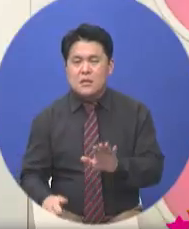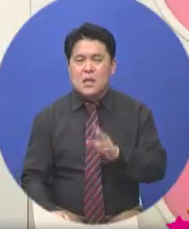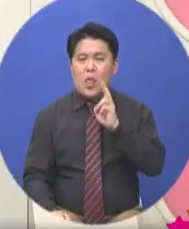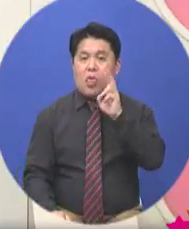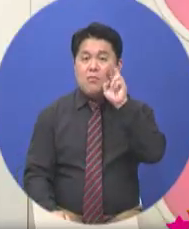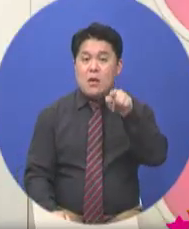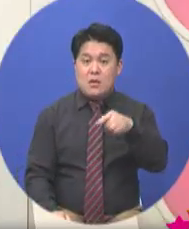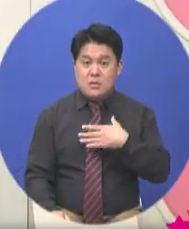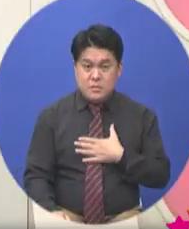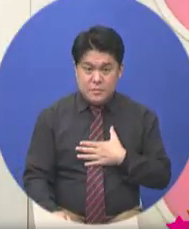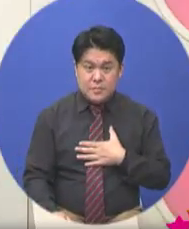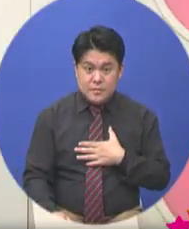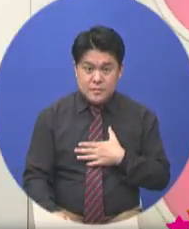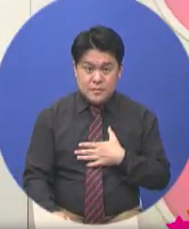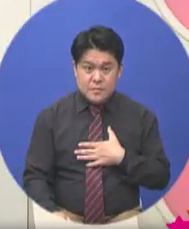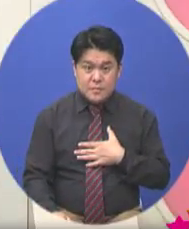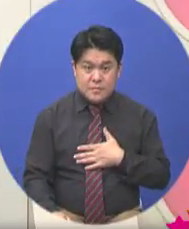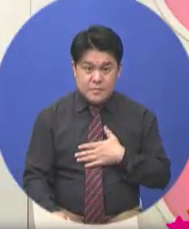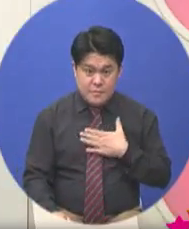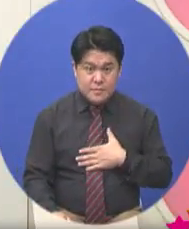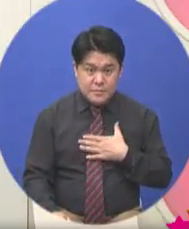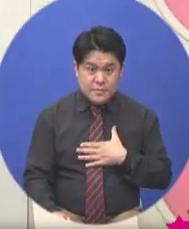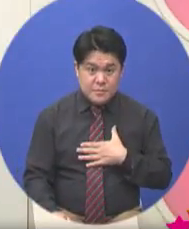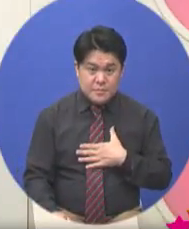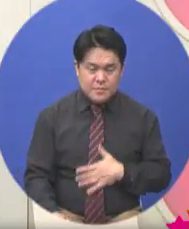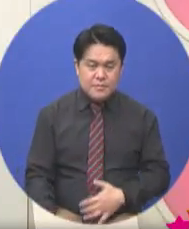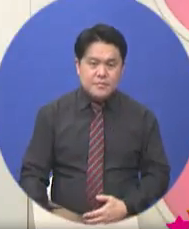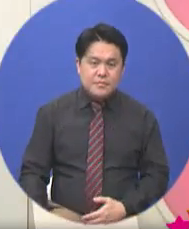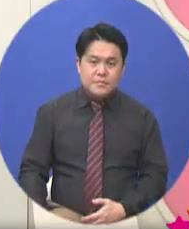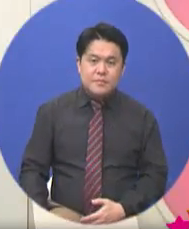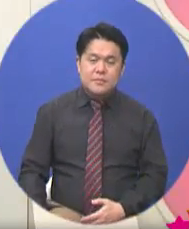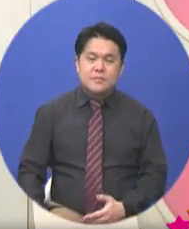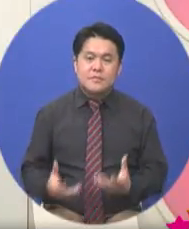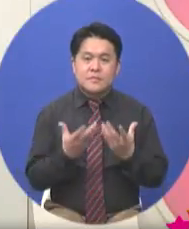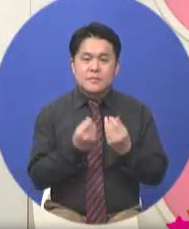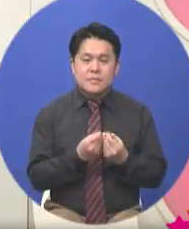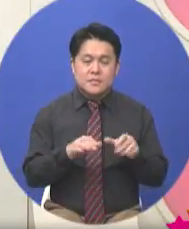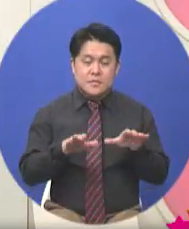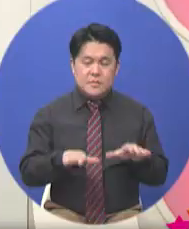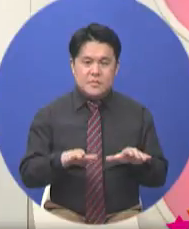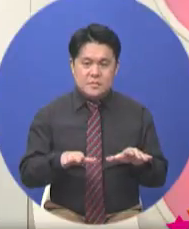된단 말이에요. 잘 박자마자 들어가는데, 아, 저기, 예를 들어,